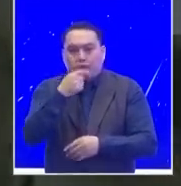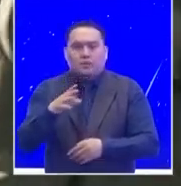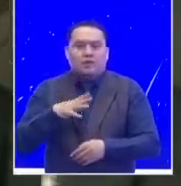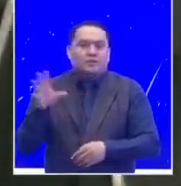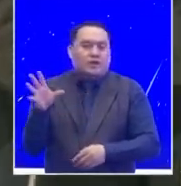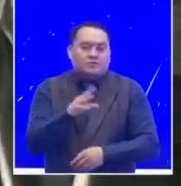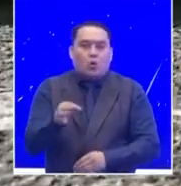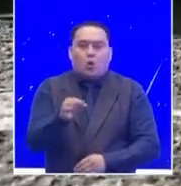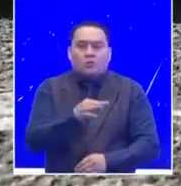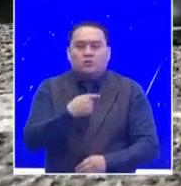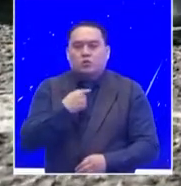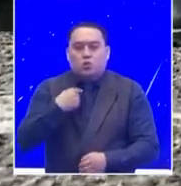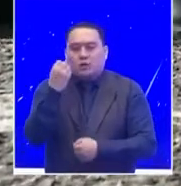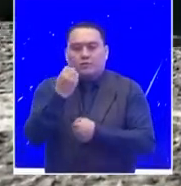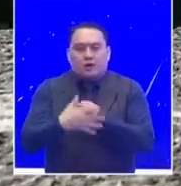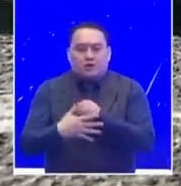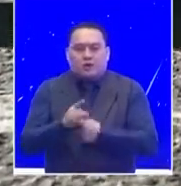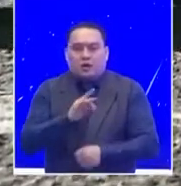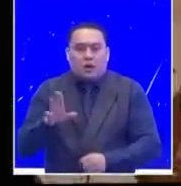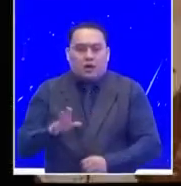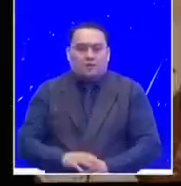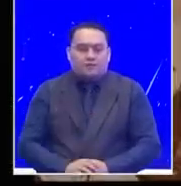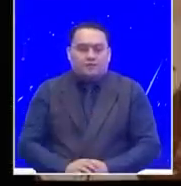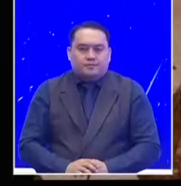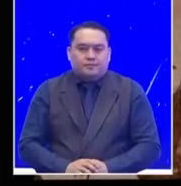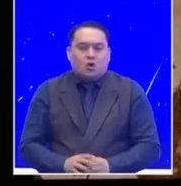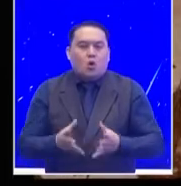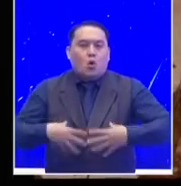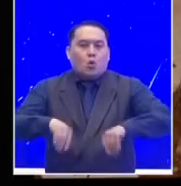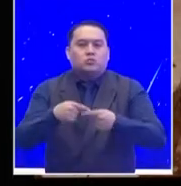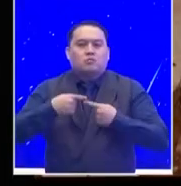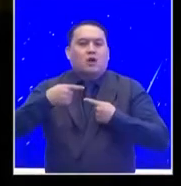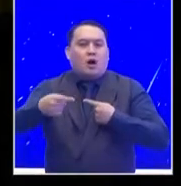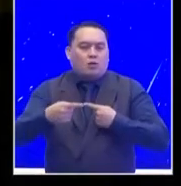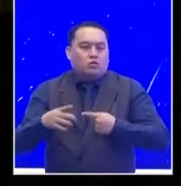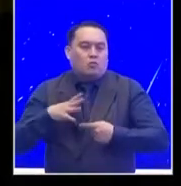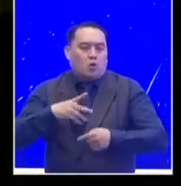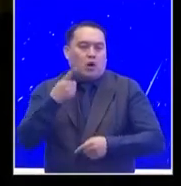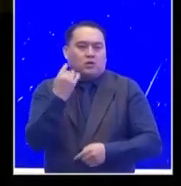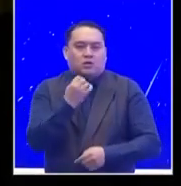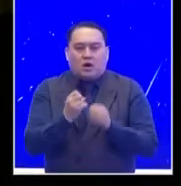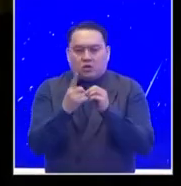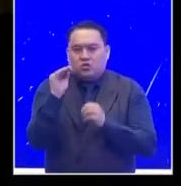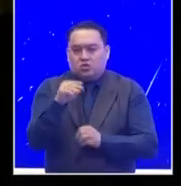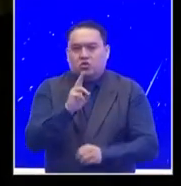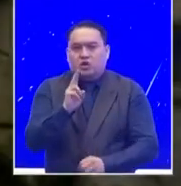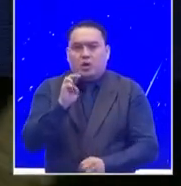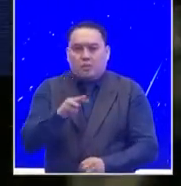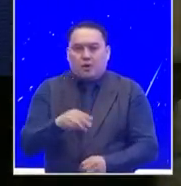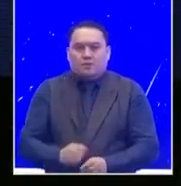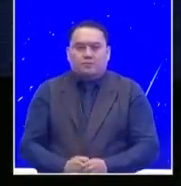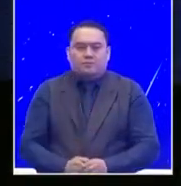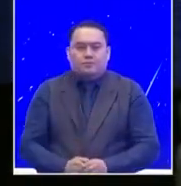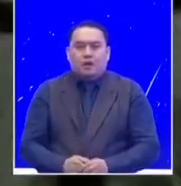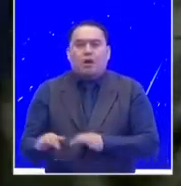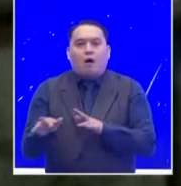во всех областных центрах и городах республиканского значения. Общая протяженность акции составит более 11 тысяч километров пути.